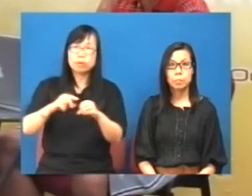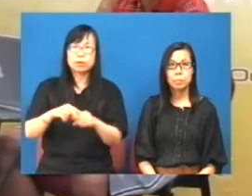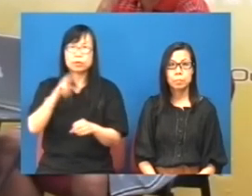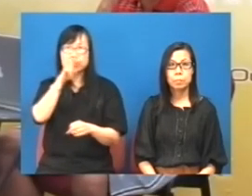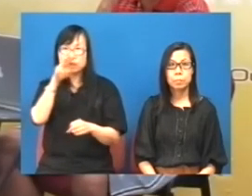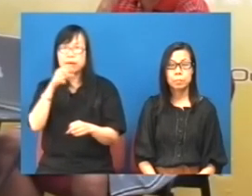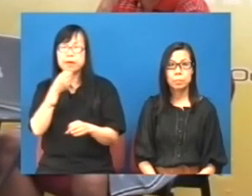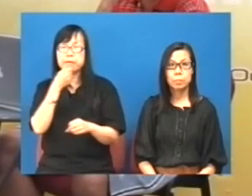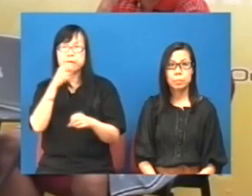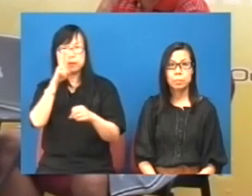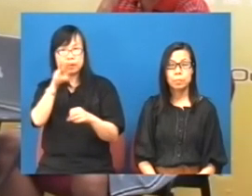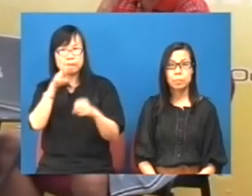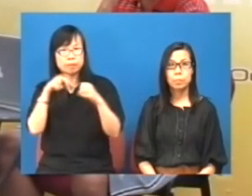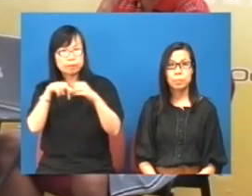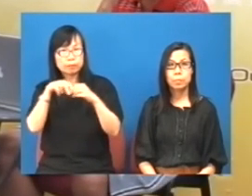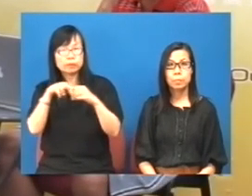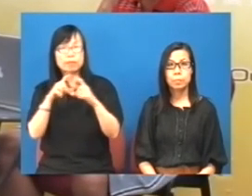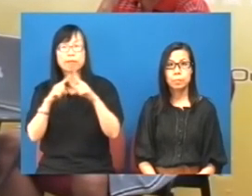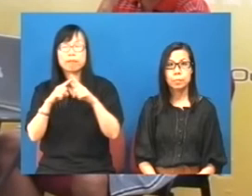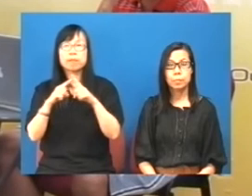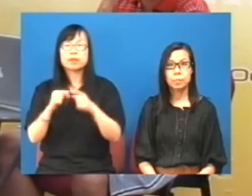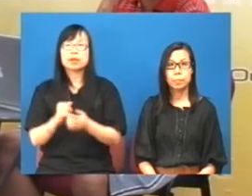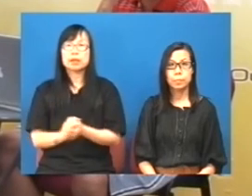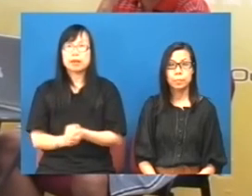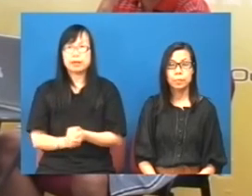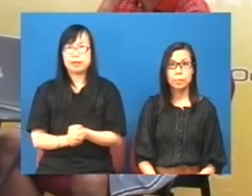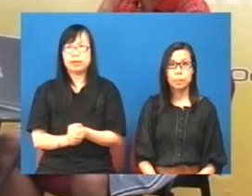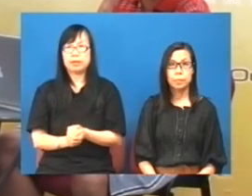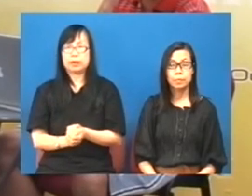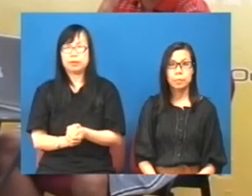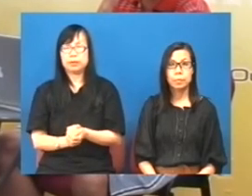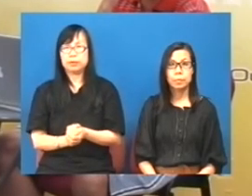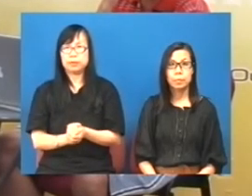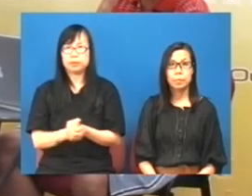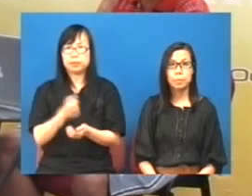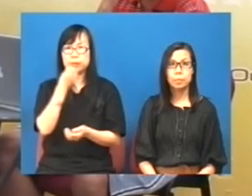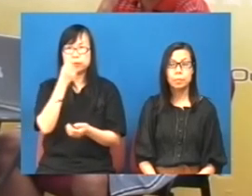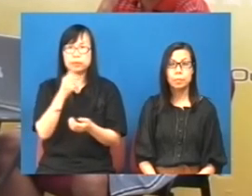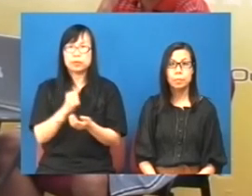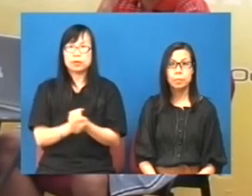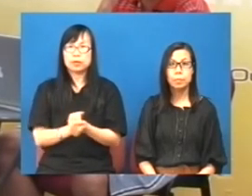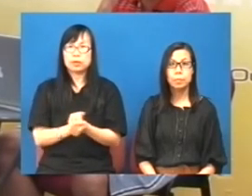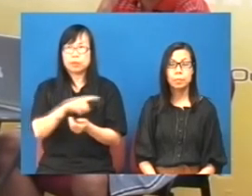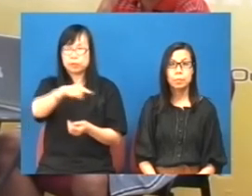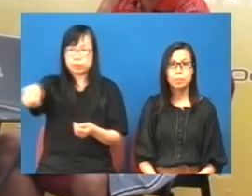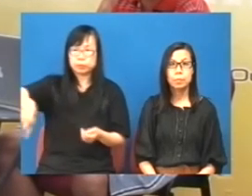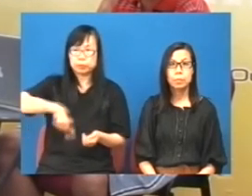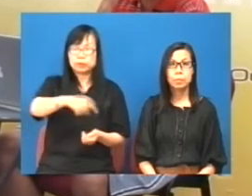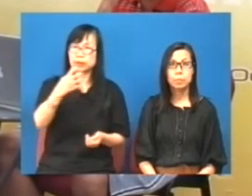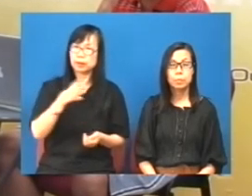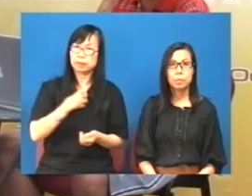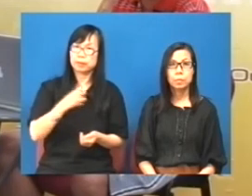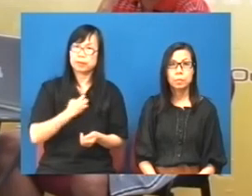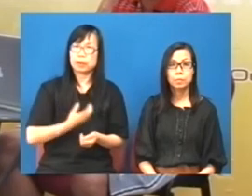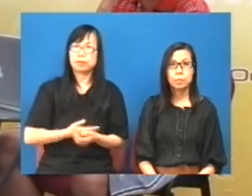我們香港的所謂足球的主場館的感受是什麼呢就是給一些